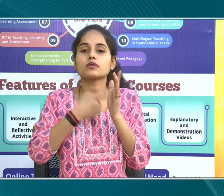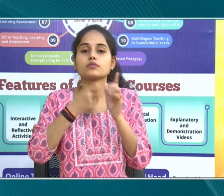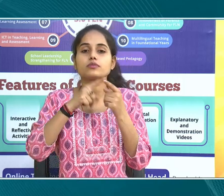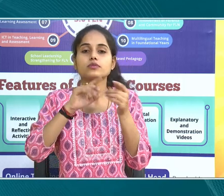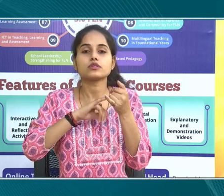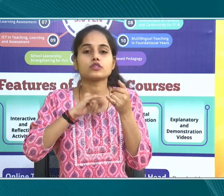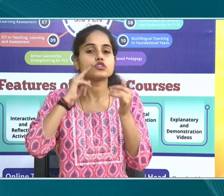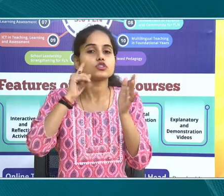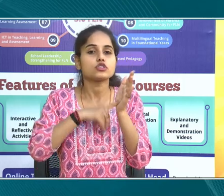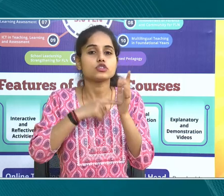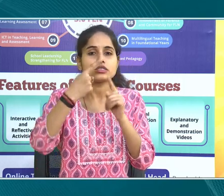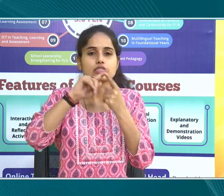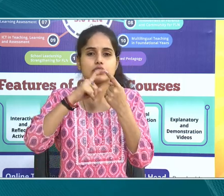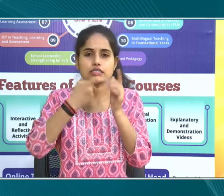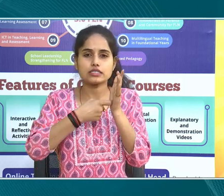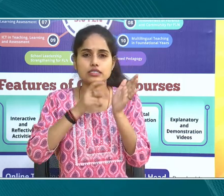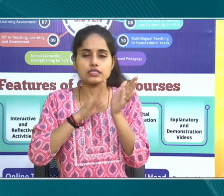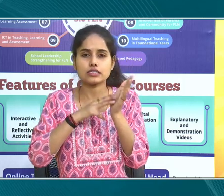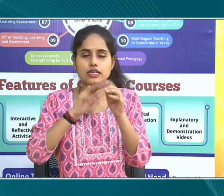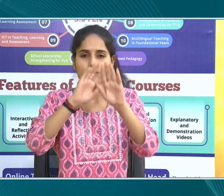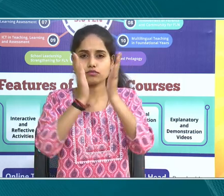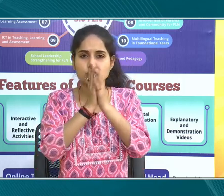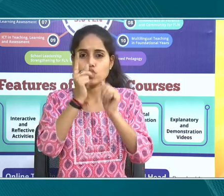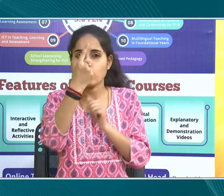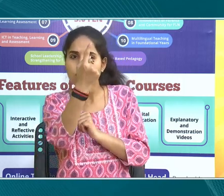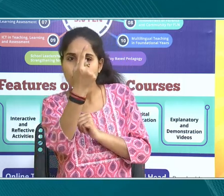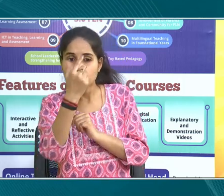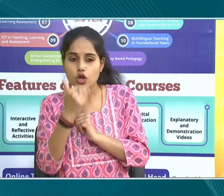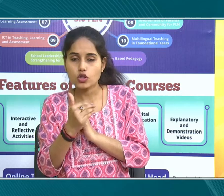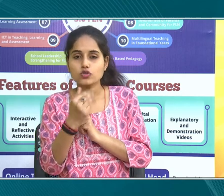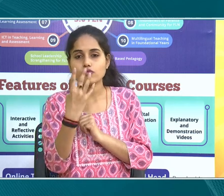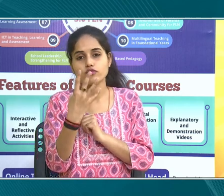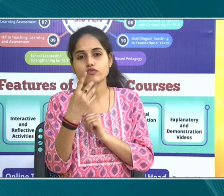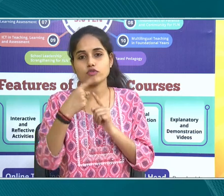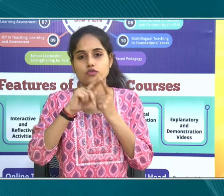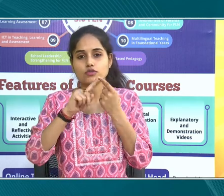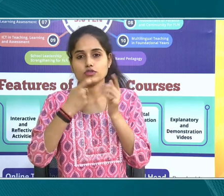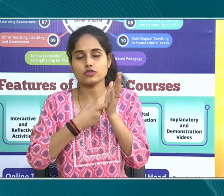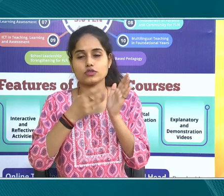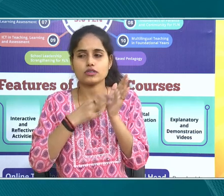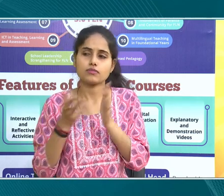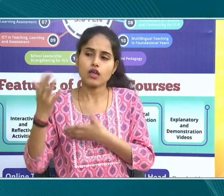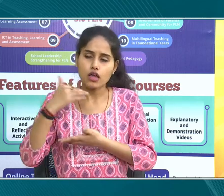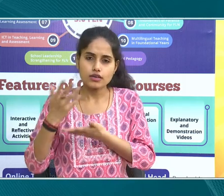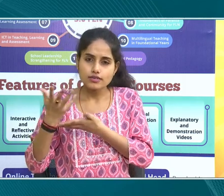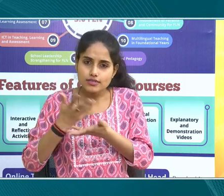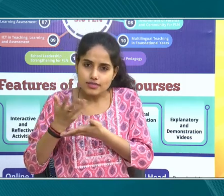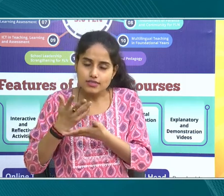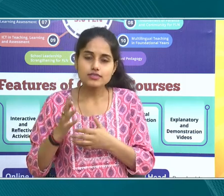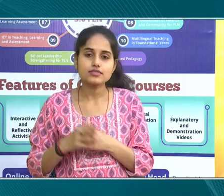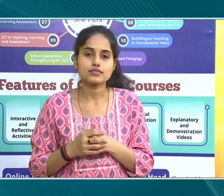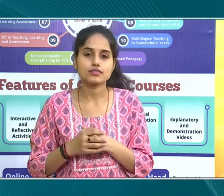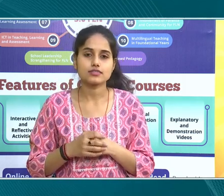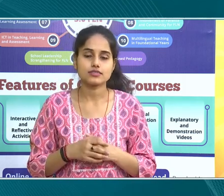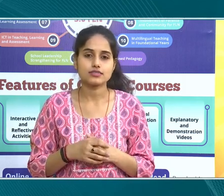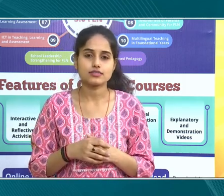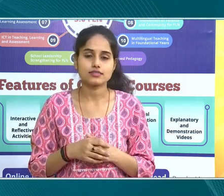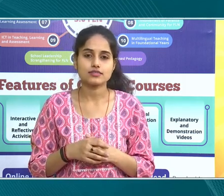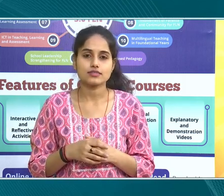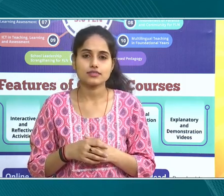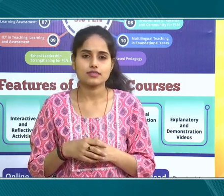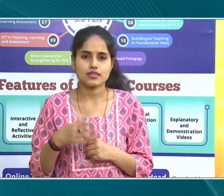पहले में एक टर्म है और दूसरे में तो चलिए इन पे चर्चा करते हैं यहां पे हमारे इसमें